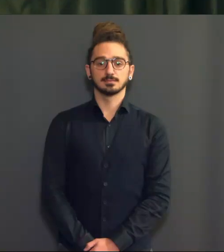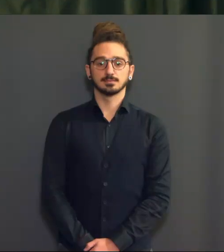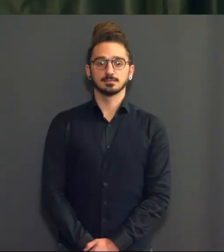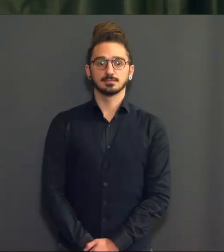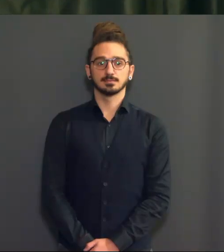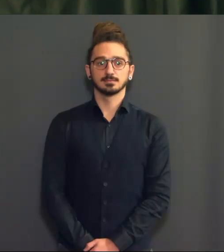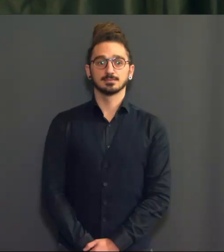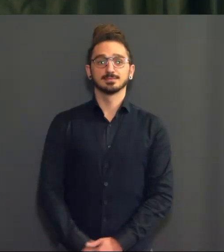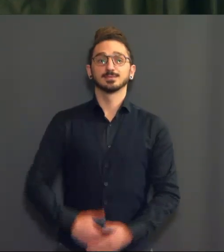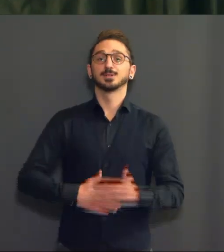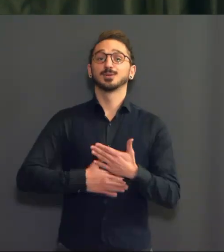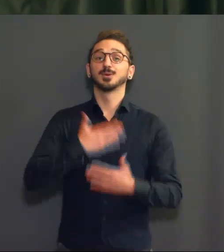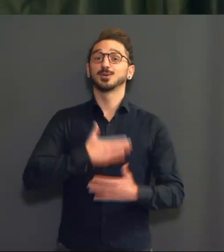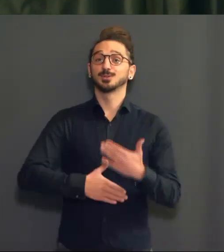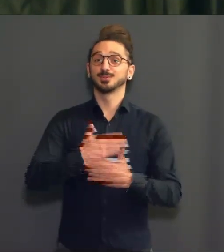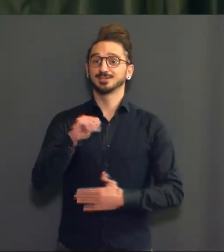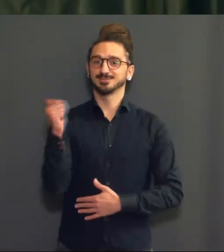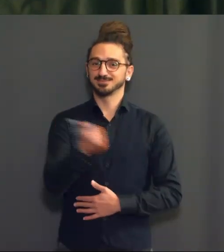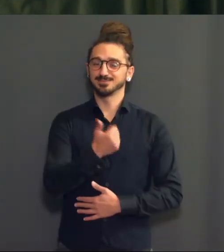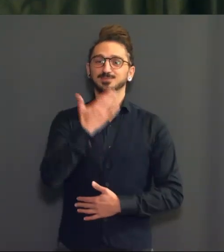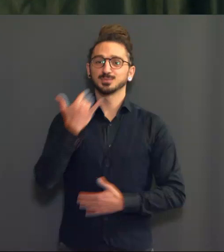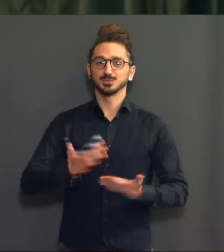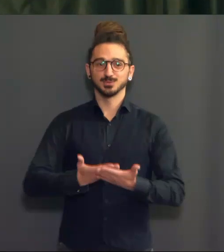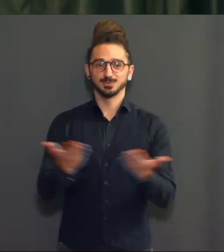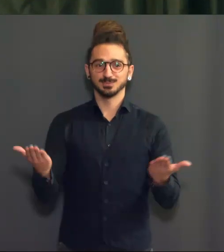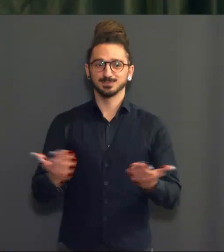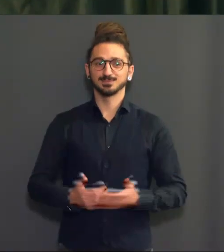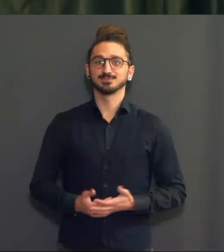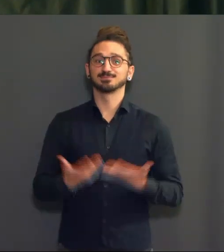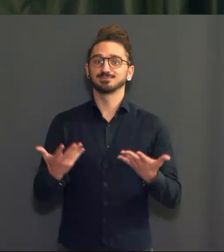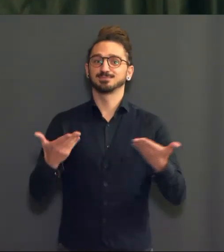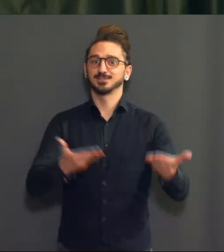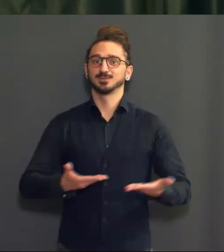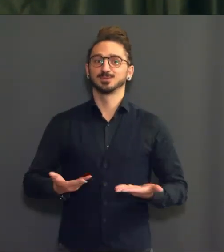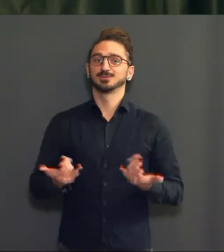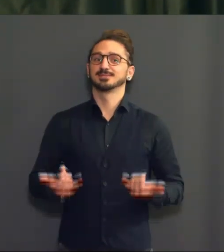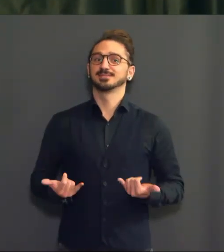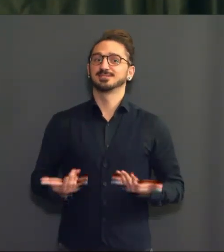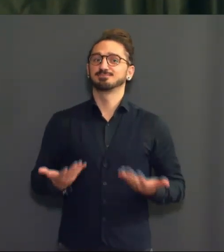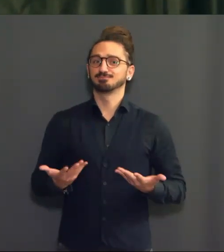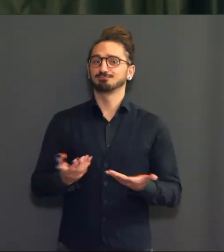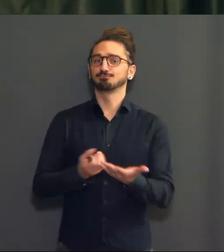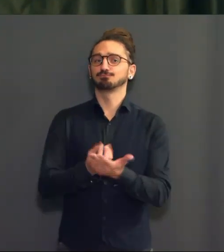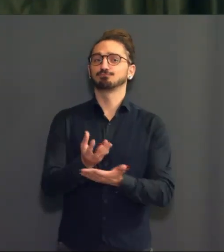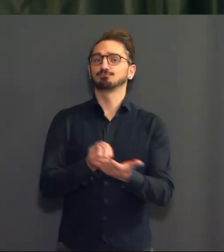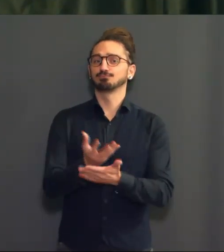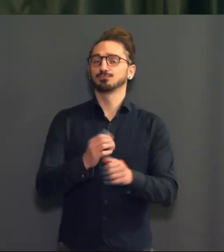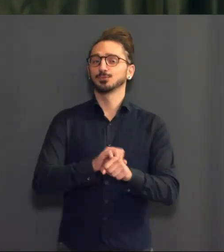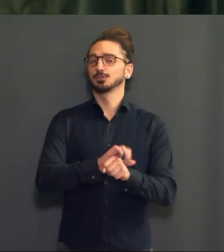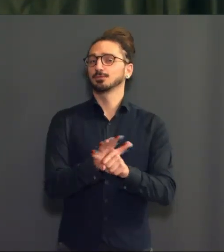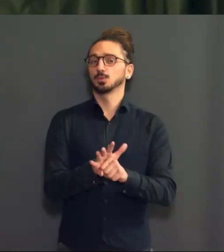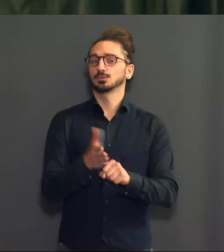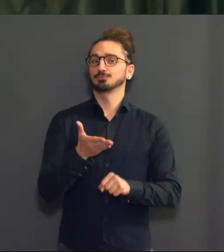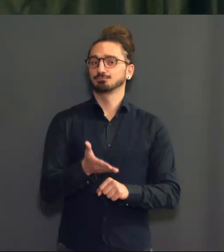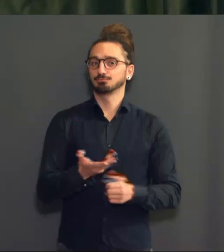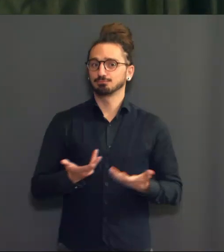Goedemorgen iedereen, bonjour à toutes et tous. Bienvenue dans ce moment d'information sur le Covid-19 et la situation